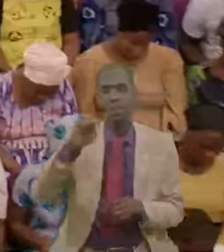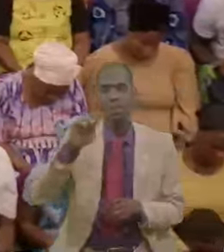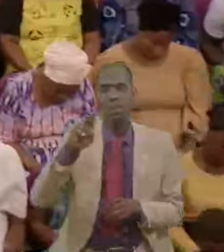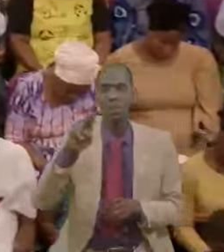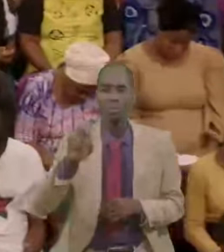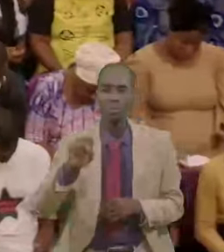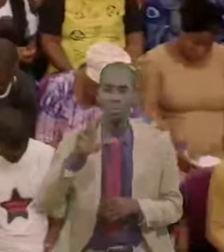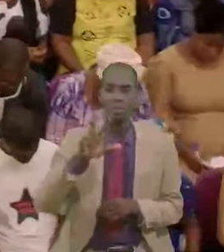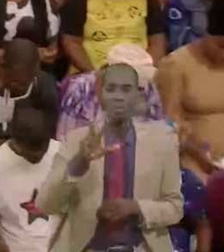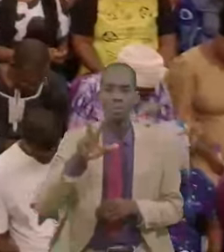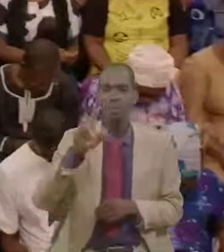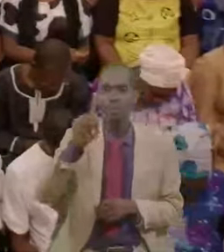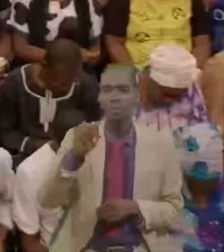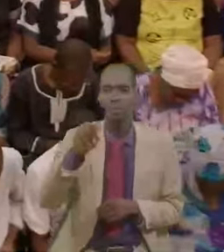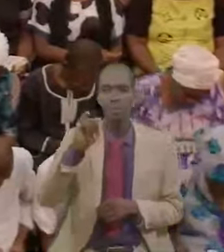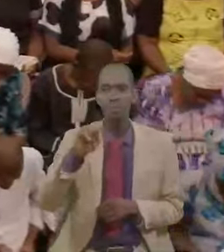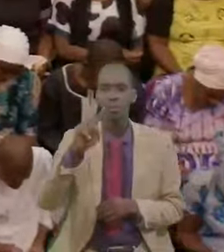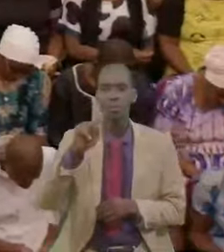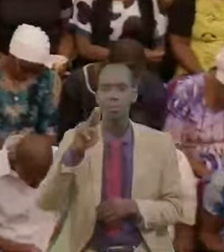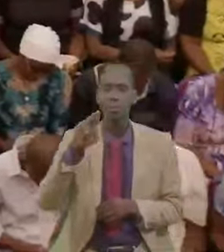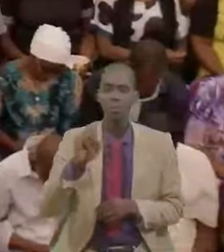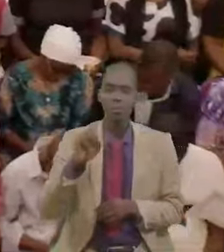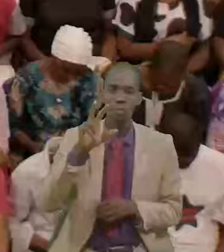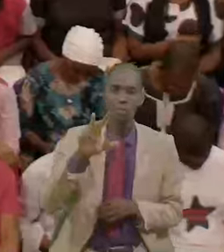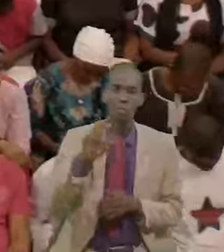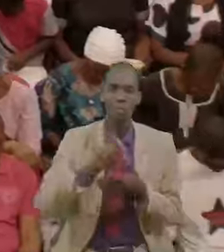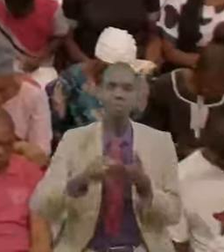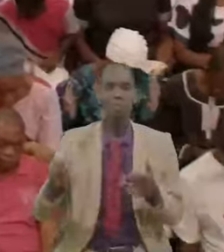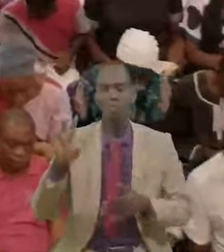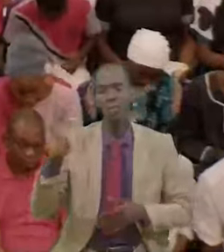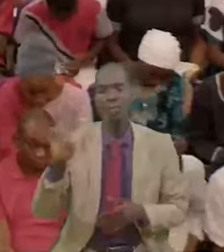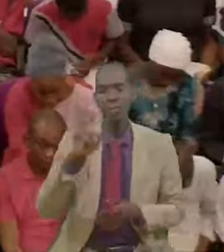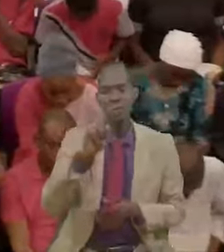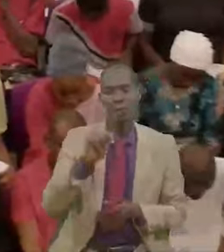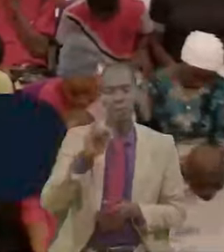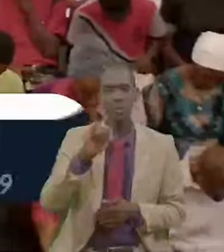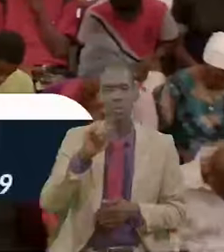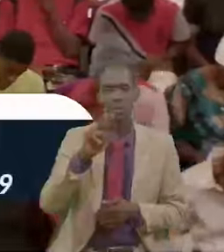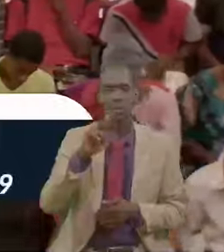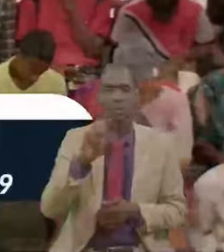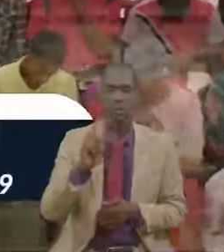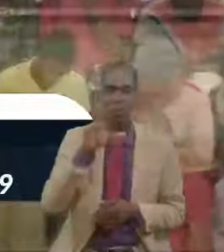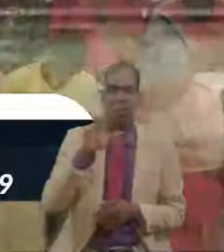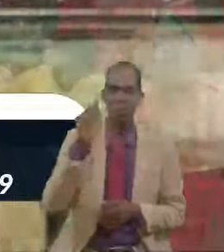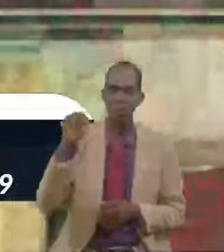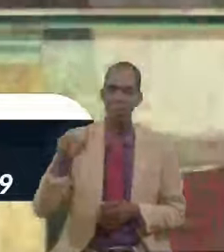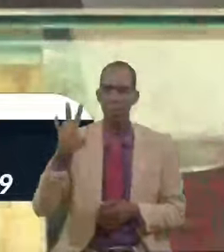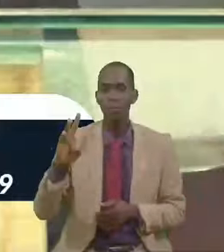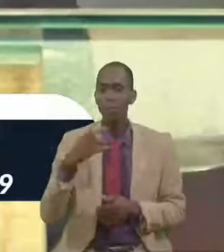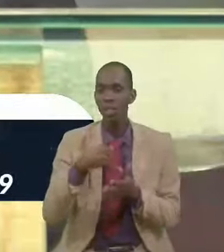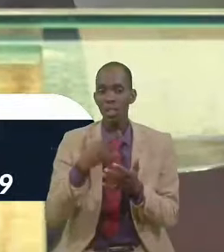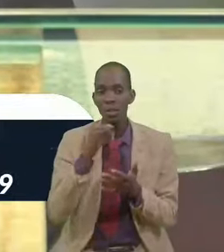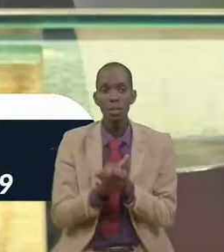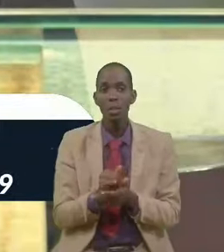Tite chapitre 3. Tite 3. Je lis le verset 7, Tite 3, 7. Afin